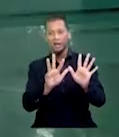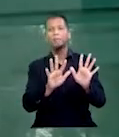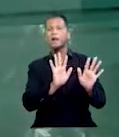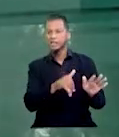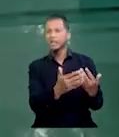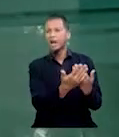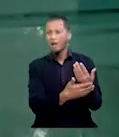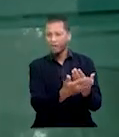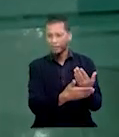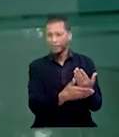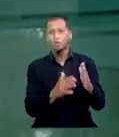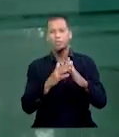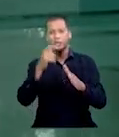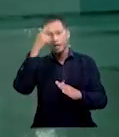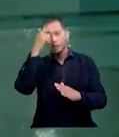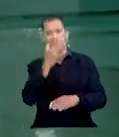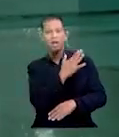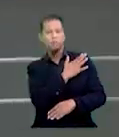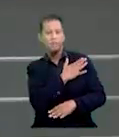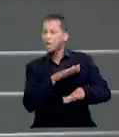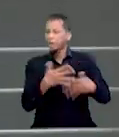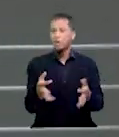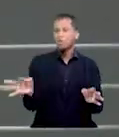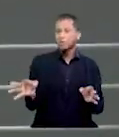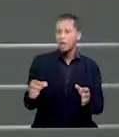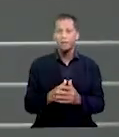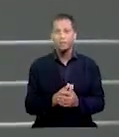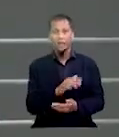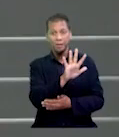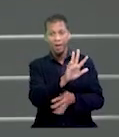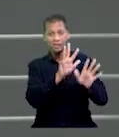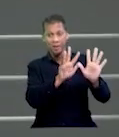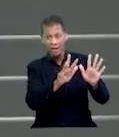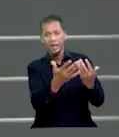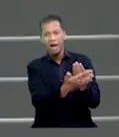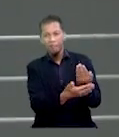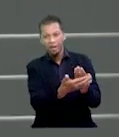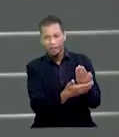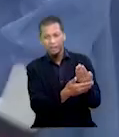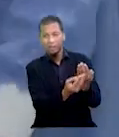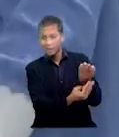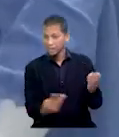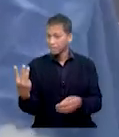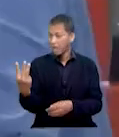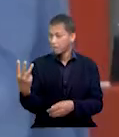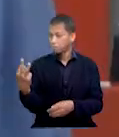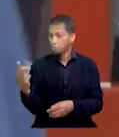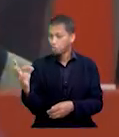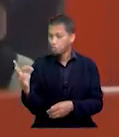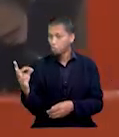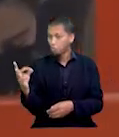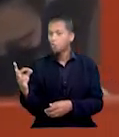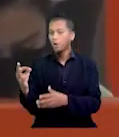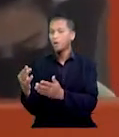kabupaten Malang. Dari total 59 yang dirawat, mayoritas 30 pasien dirawat rumah sakit Saiful Anwar, Kota